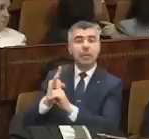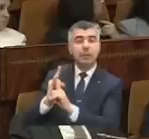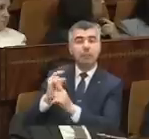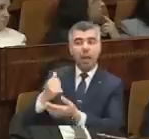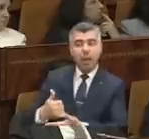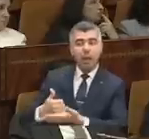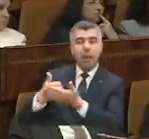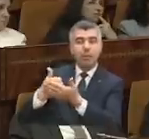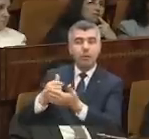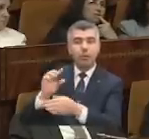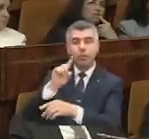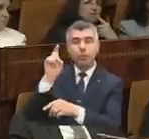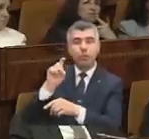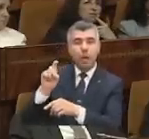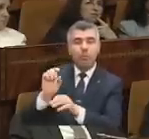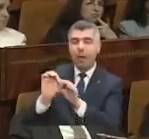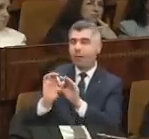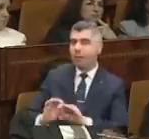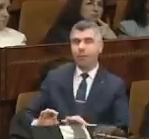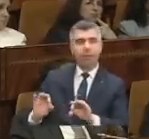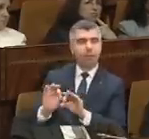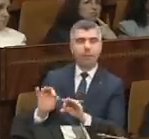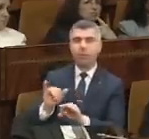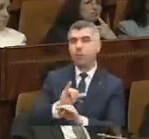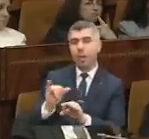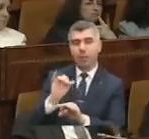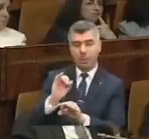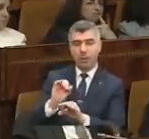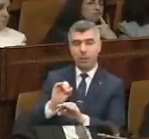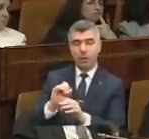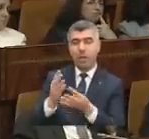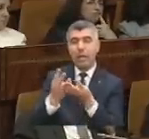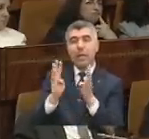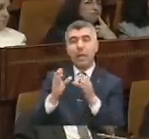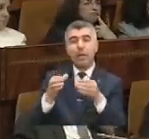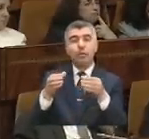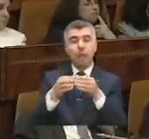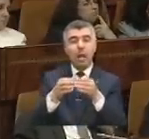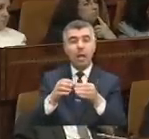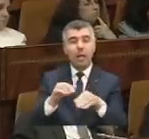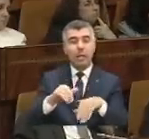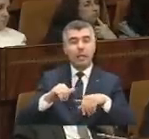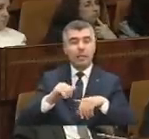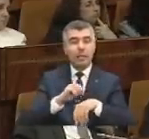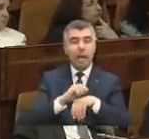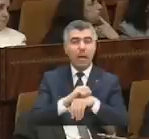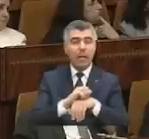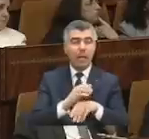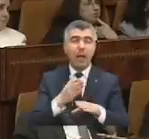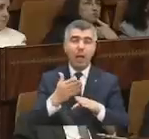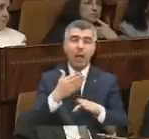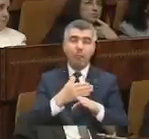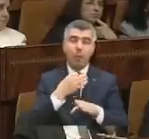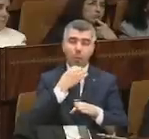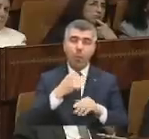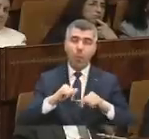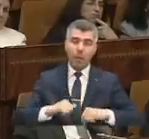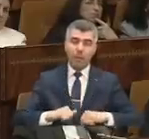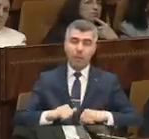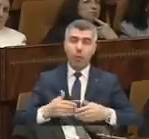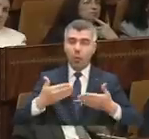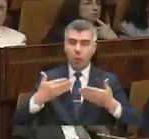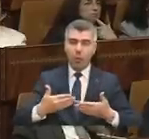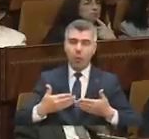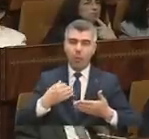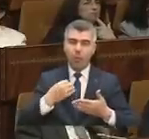الجماعات والكلبه داخل اللجنه الداخليه وكنشكروك على هذه المساله هذه سيد الوزير اليوم حنا اليوم خاص يكون عندنا